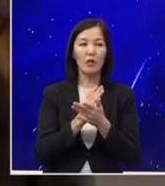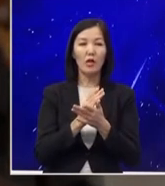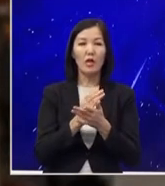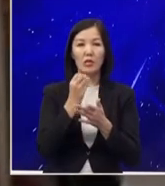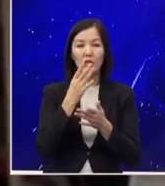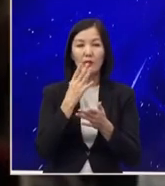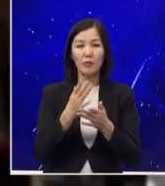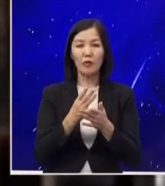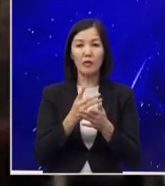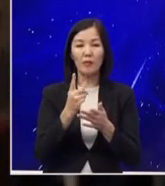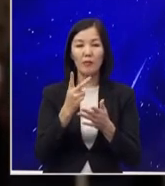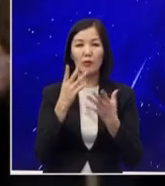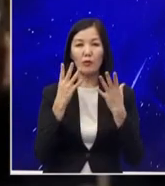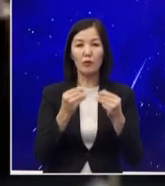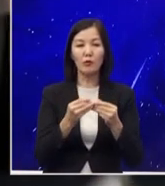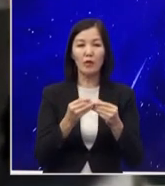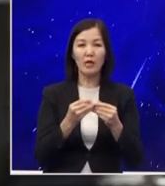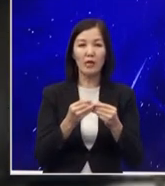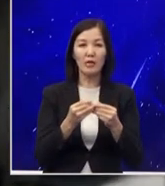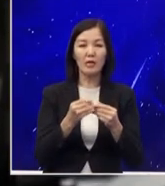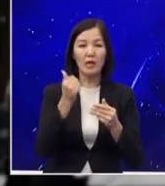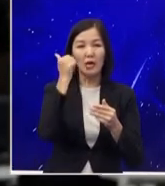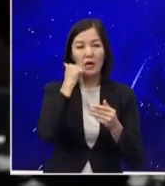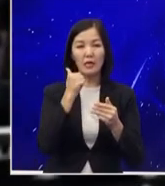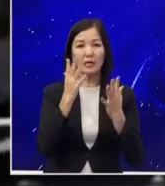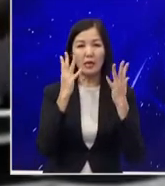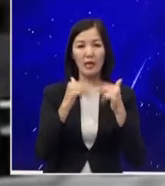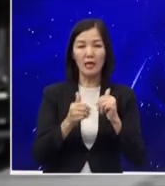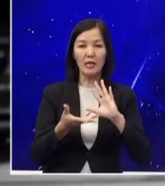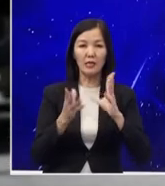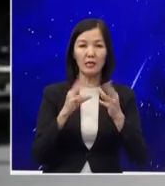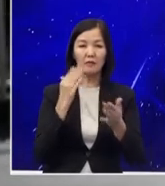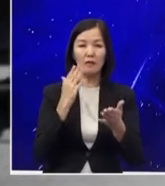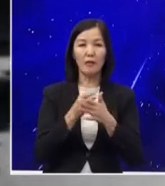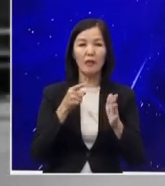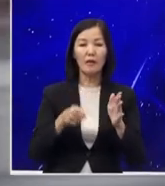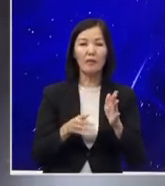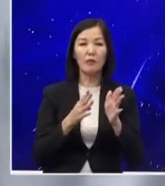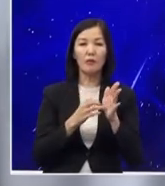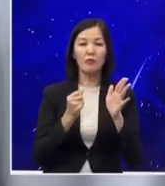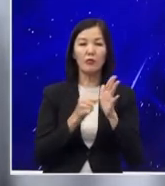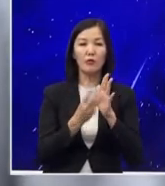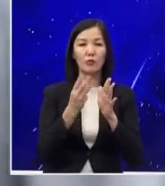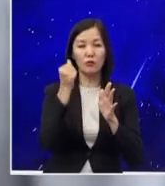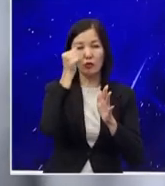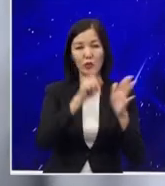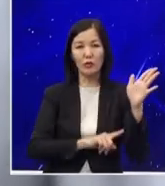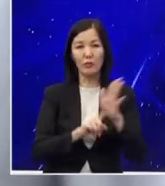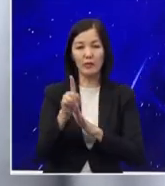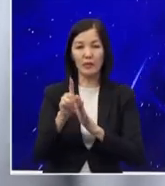елінде қарттар күніне орай жыл санақ жүргізу дәстүрге айналған. Бұл салт елге 1963 жылы енген